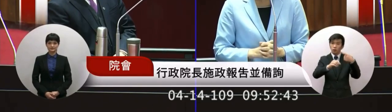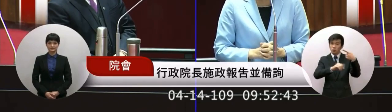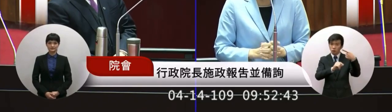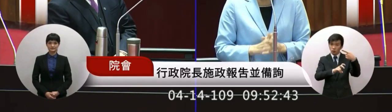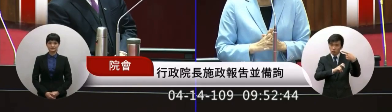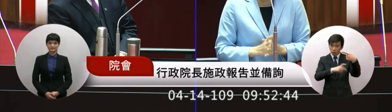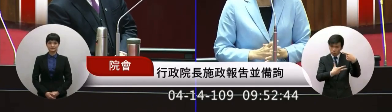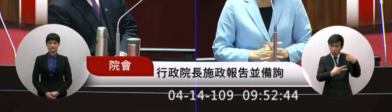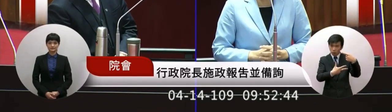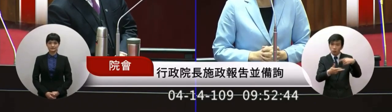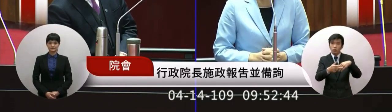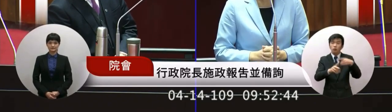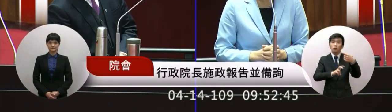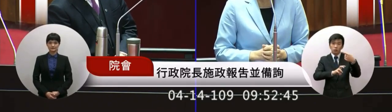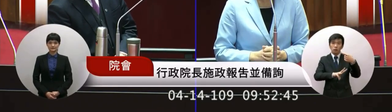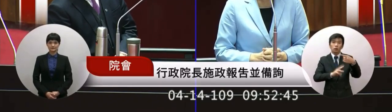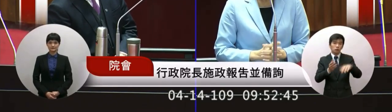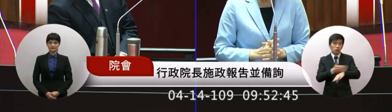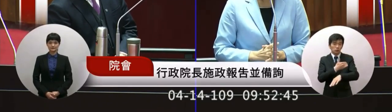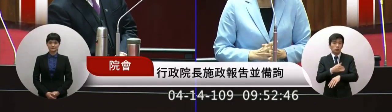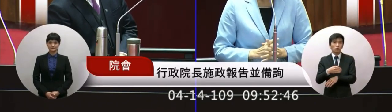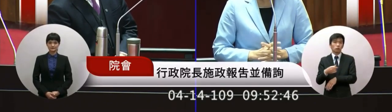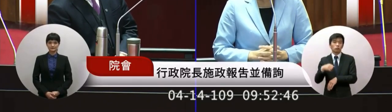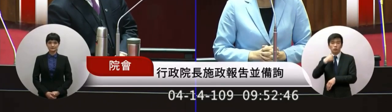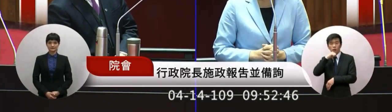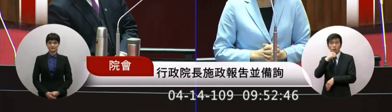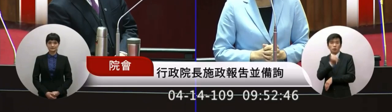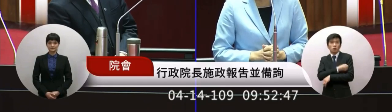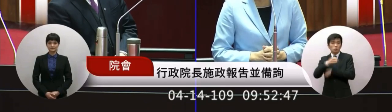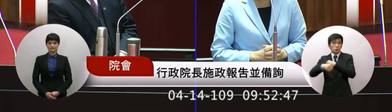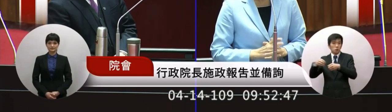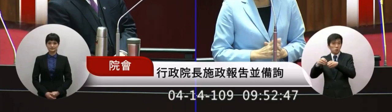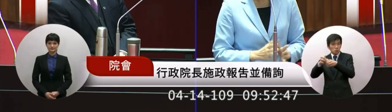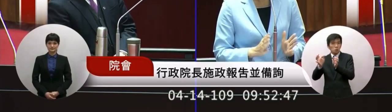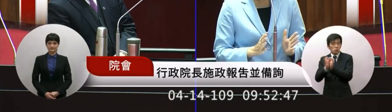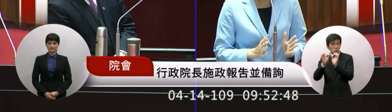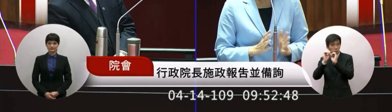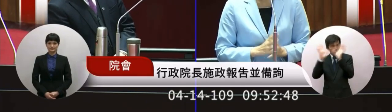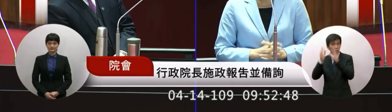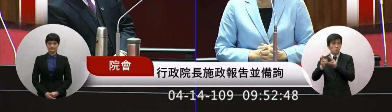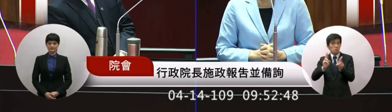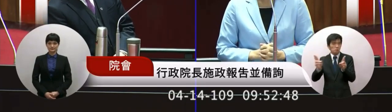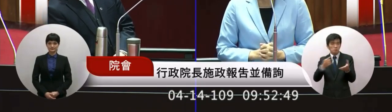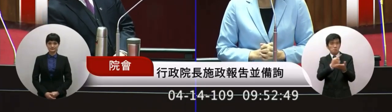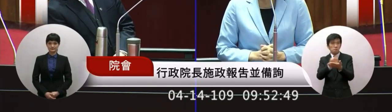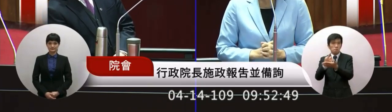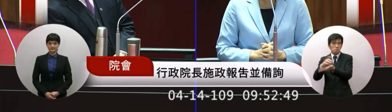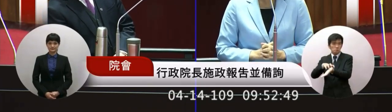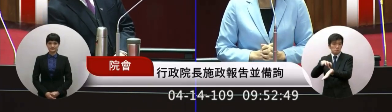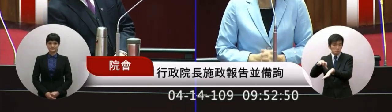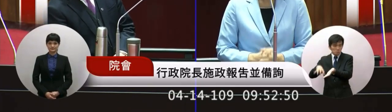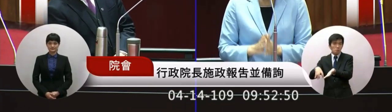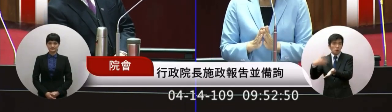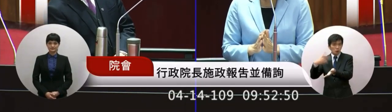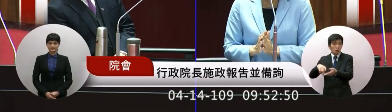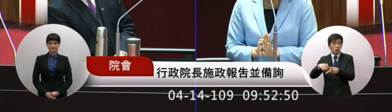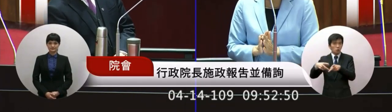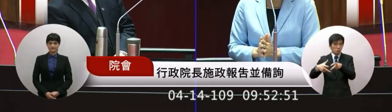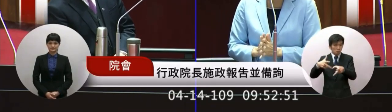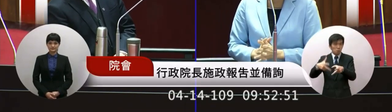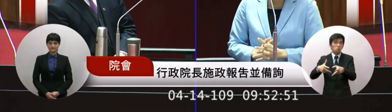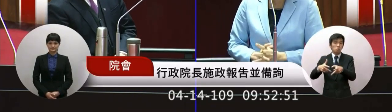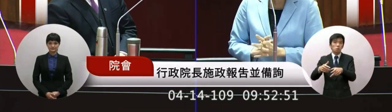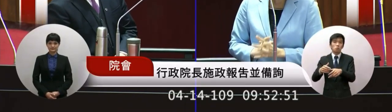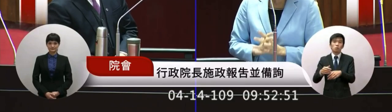部也迅速的在2月3日发函，疫情快速的升温，各级的医疗院所以及相关产业，除